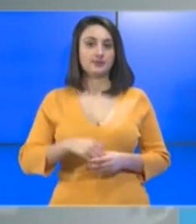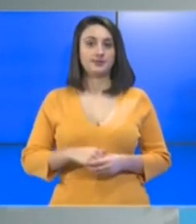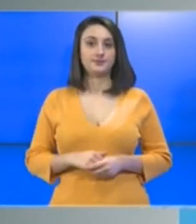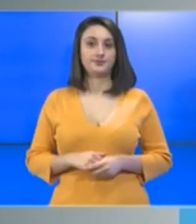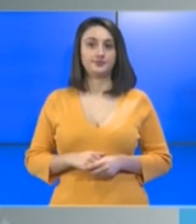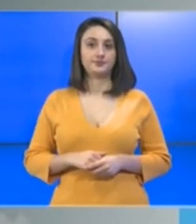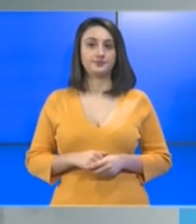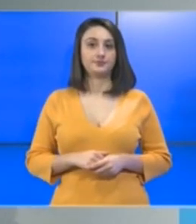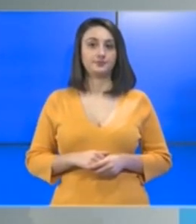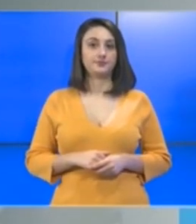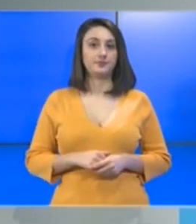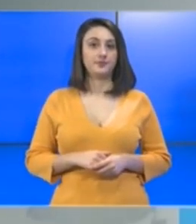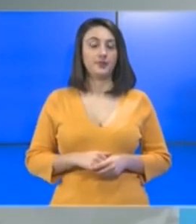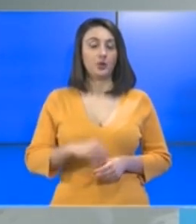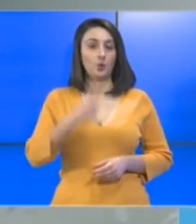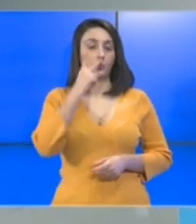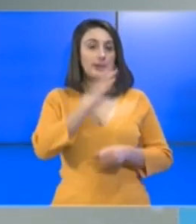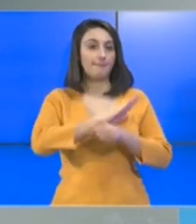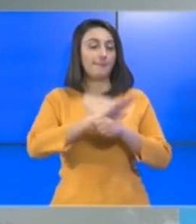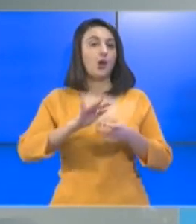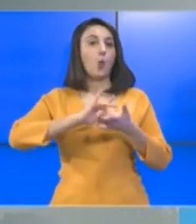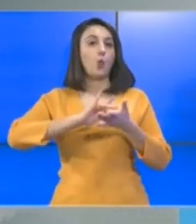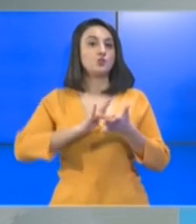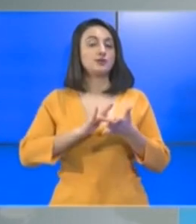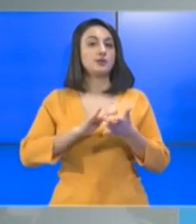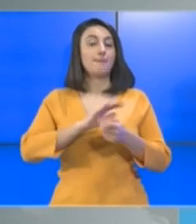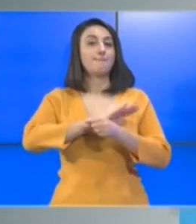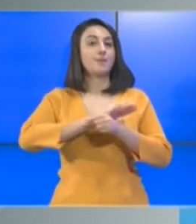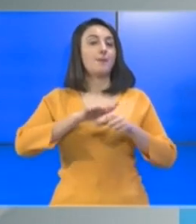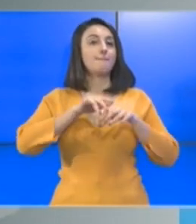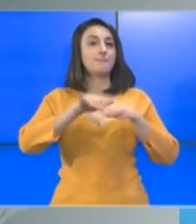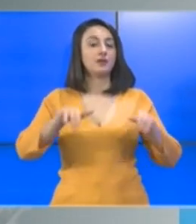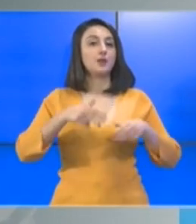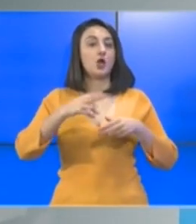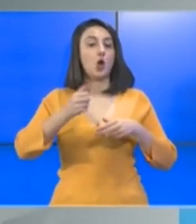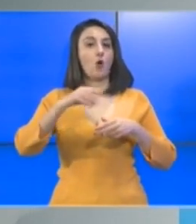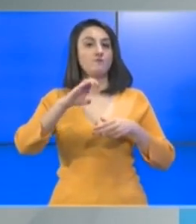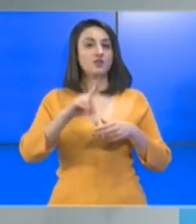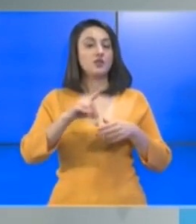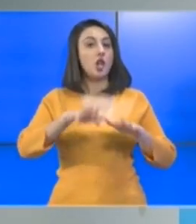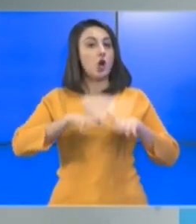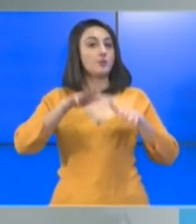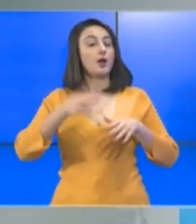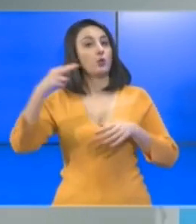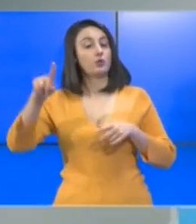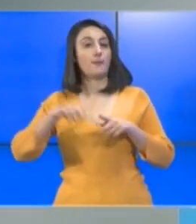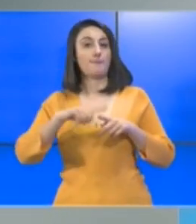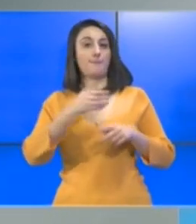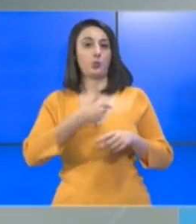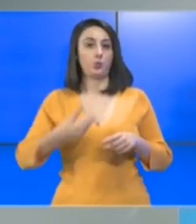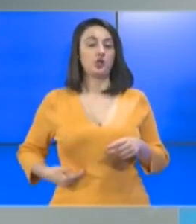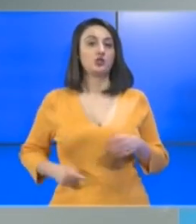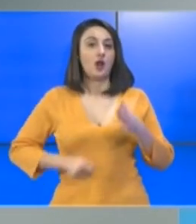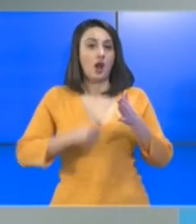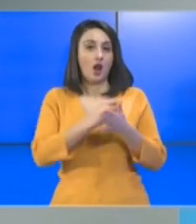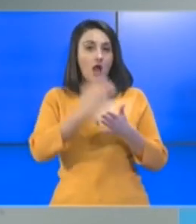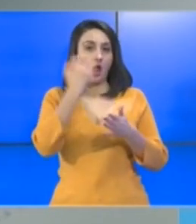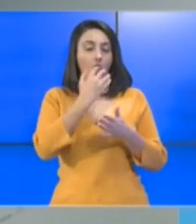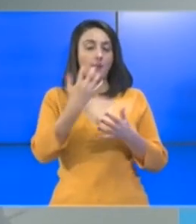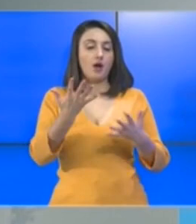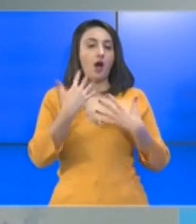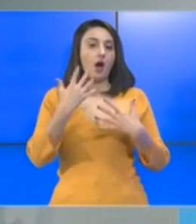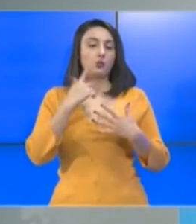invitație! Iată, în plină stare de urgență, în plină pandemie de COVID-19, în continuare locuitorii din București reclamă faptul că aerul